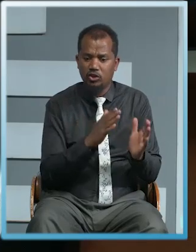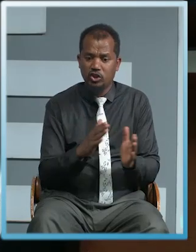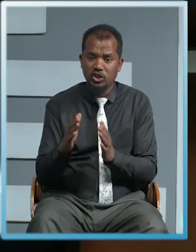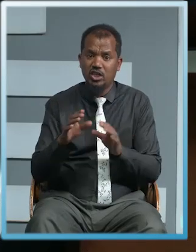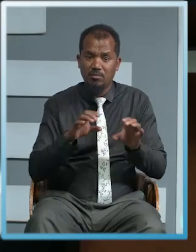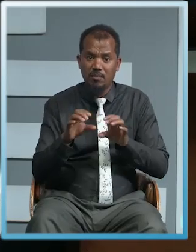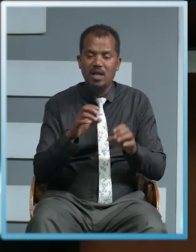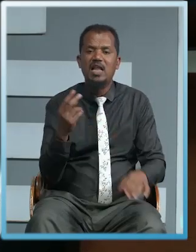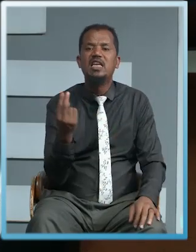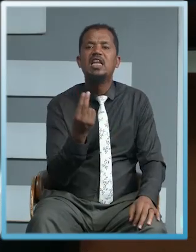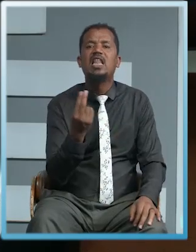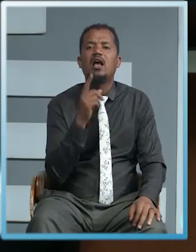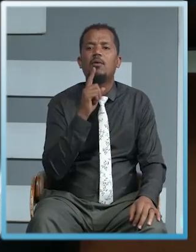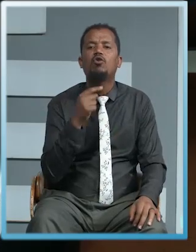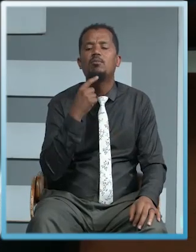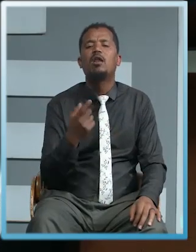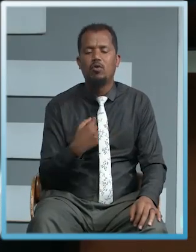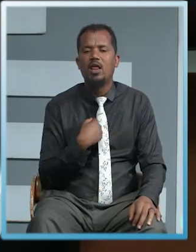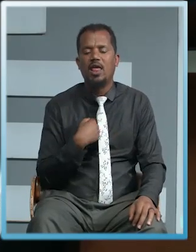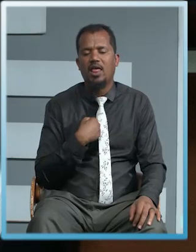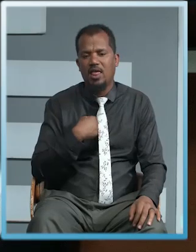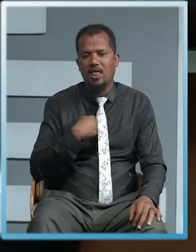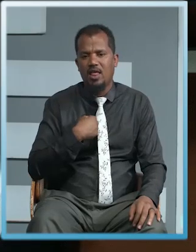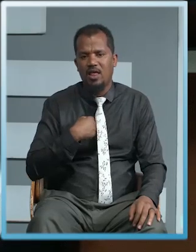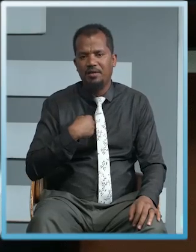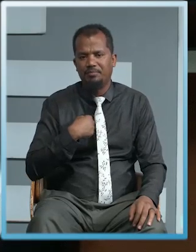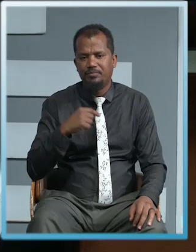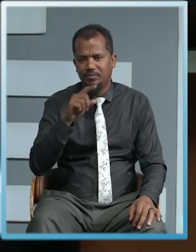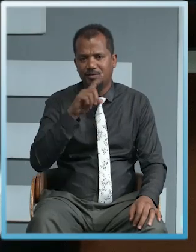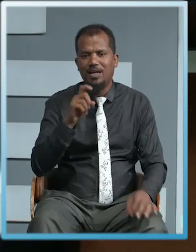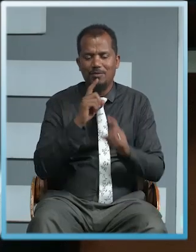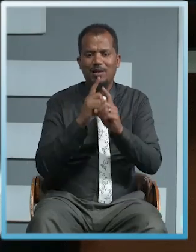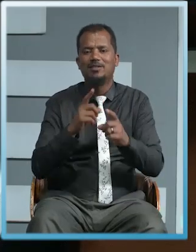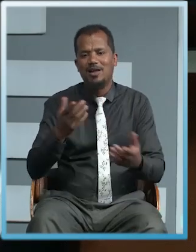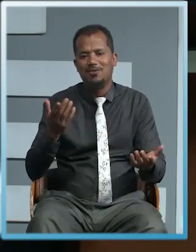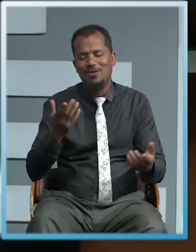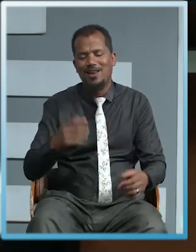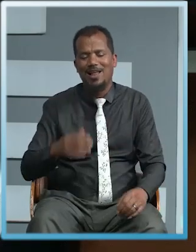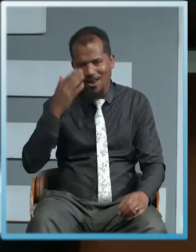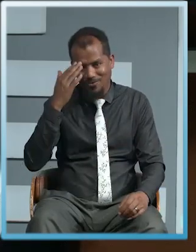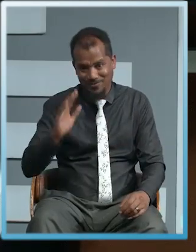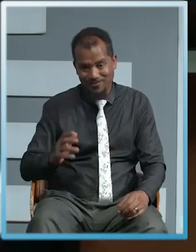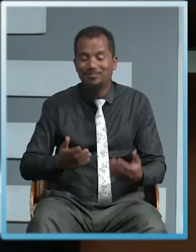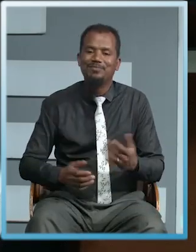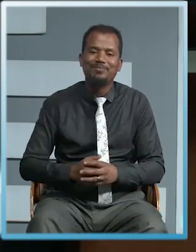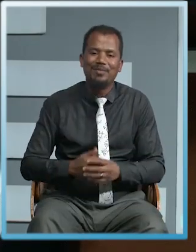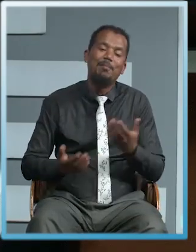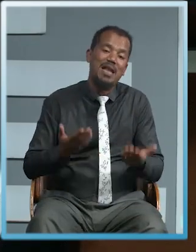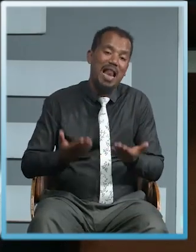በማረክ እንጠቀመው ነው ማለት እኔ ጥያቄሽ መልሽ እንደሆነ አላቀ